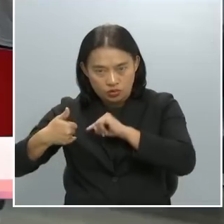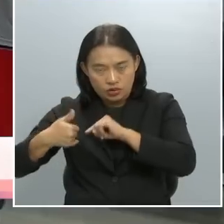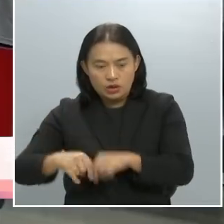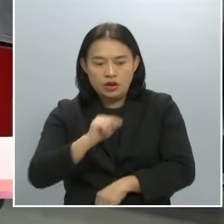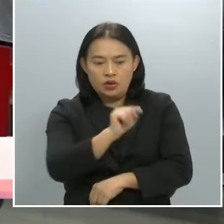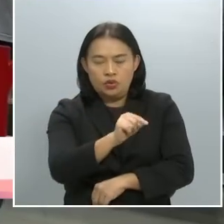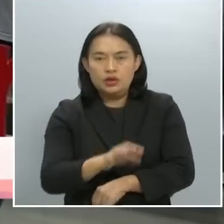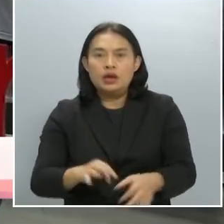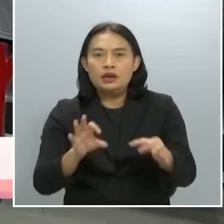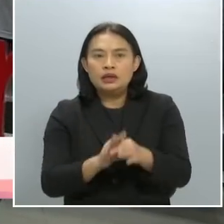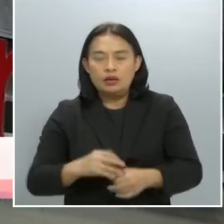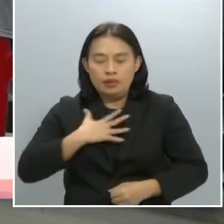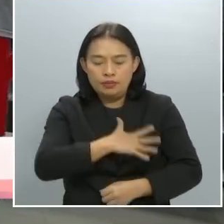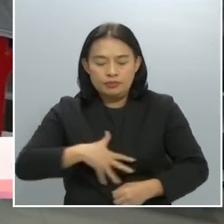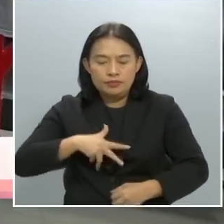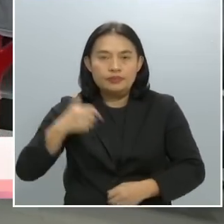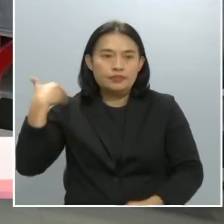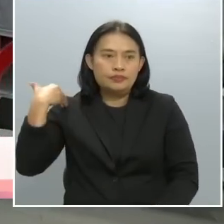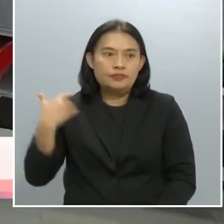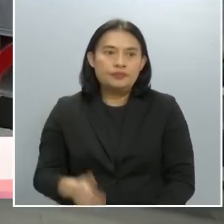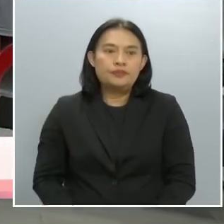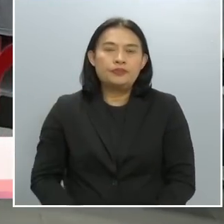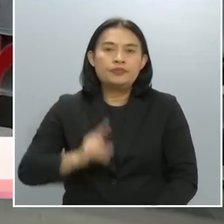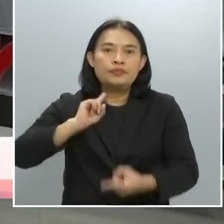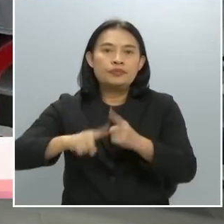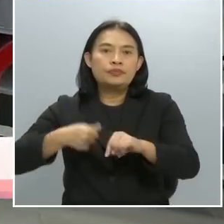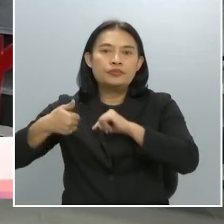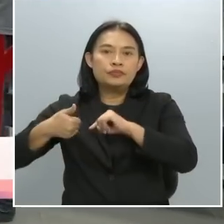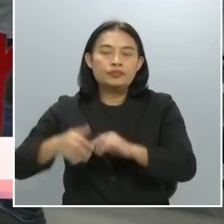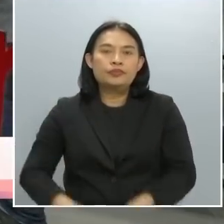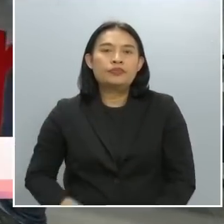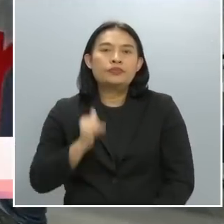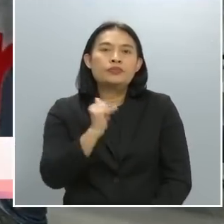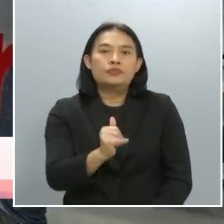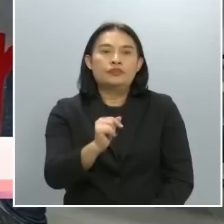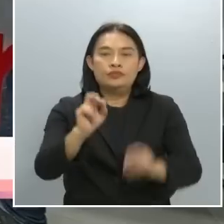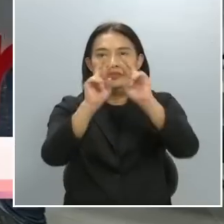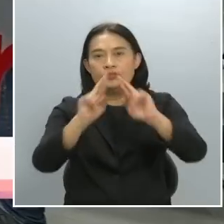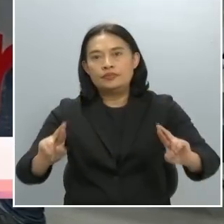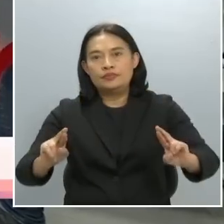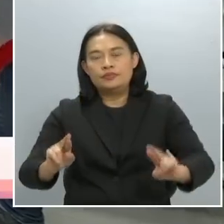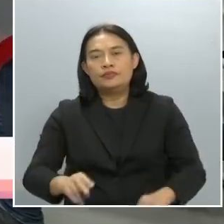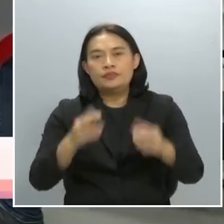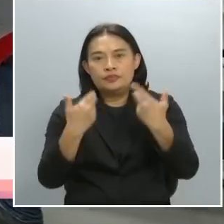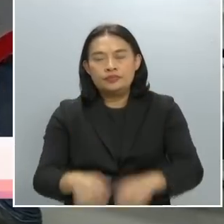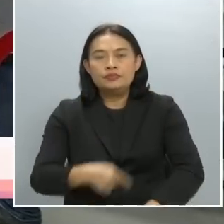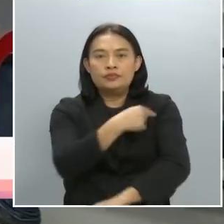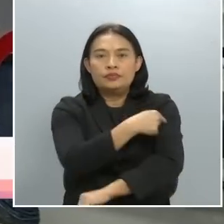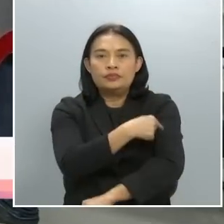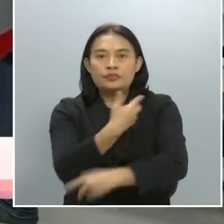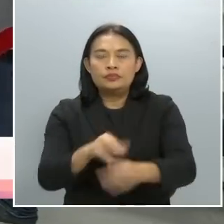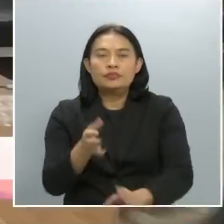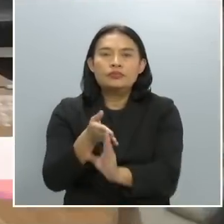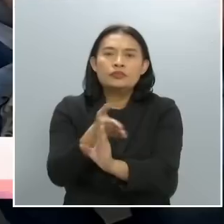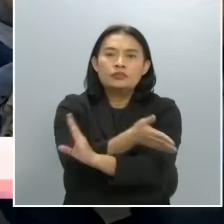ามเธอเล่าบอกว่าทางเพื่อนรุ่นน้องอะค่ะหลวมตัวไปเป็นลูกค้าในร้านสักก่อนหน้านี้เคยมีคนมาเตือนนะคะ